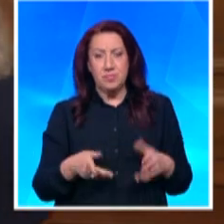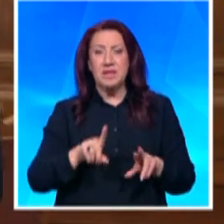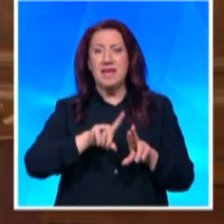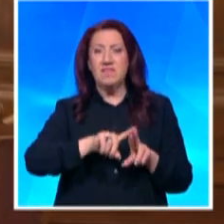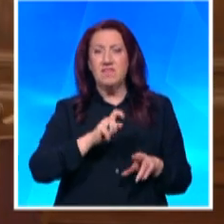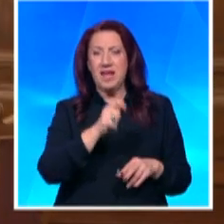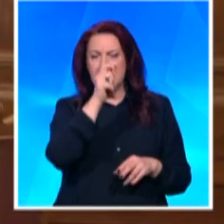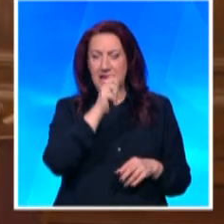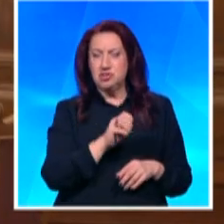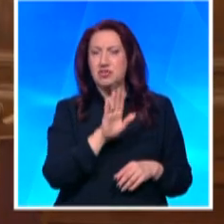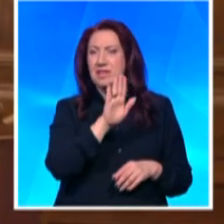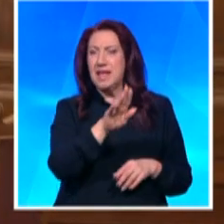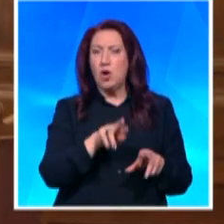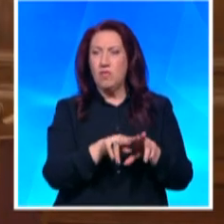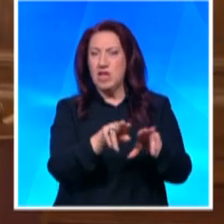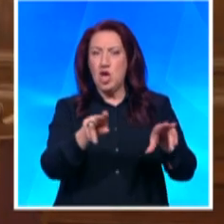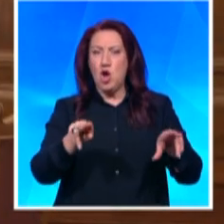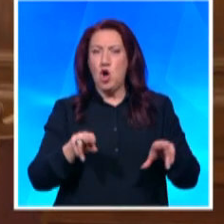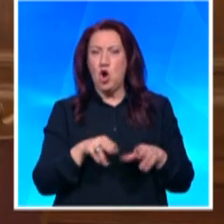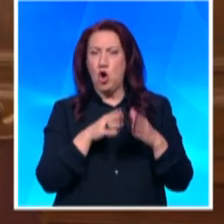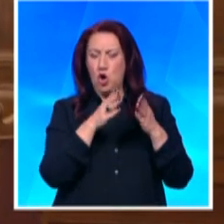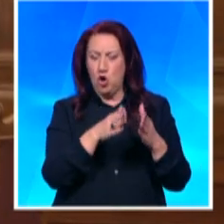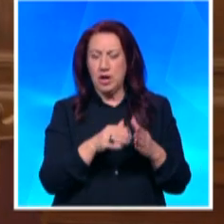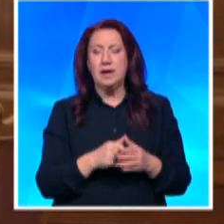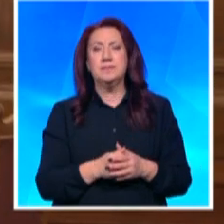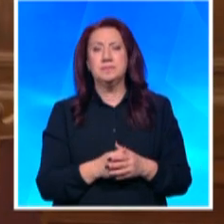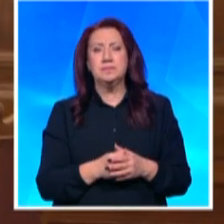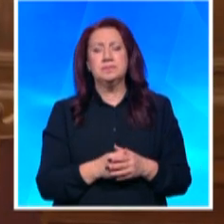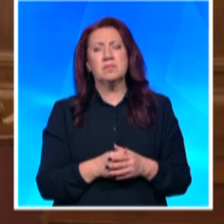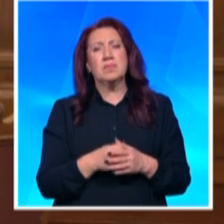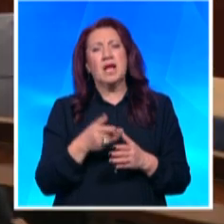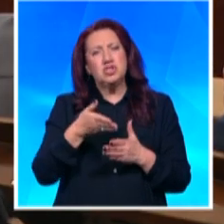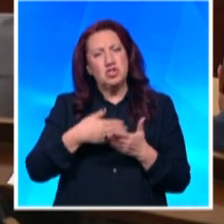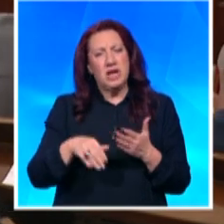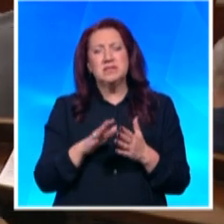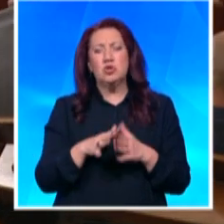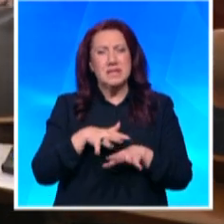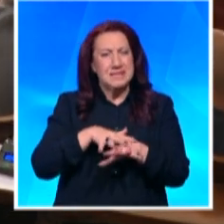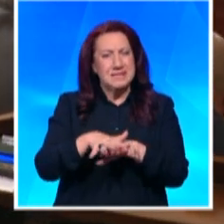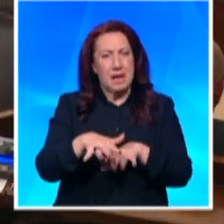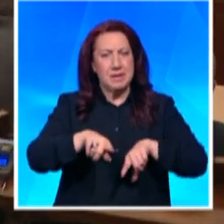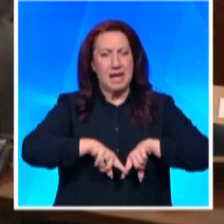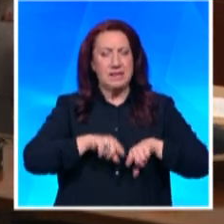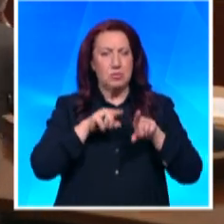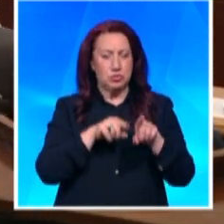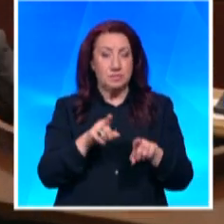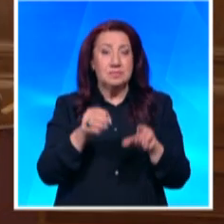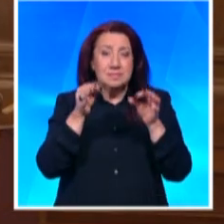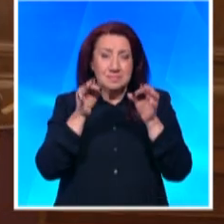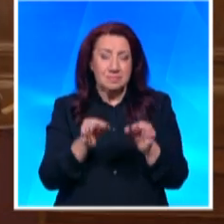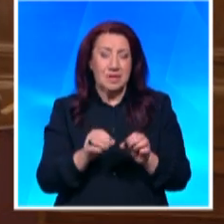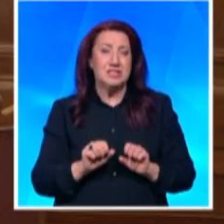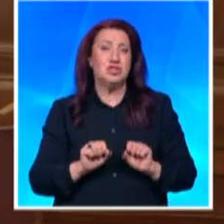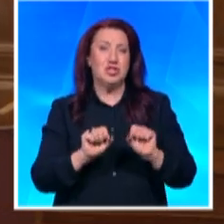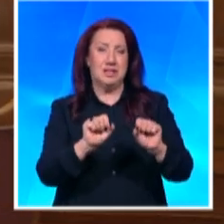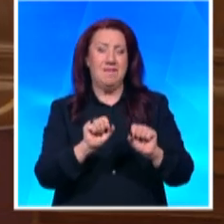бившата специализирана прокуратура, сега част от Софийска градска прокуратура и не сам, са истинските защитници на мафията в България. За